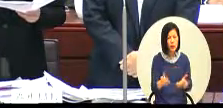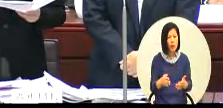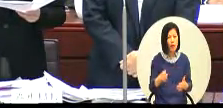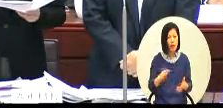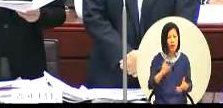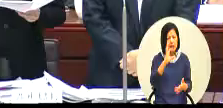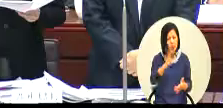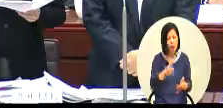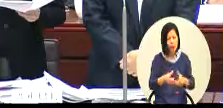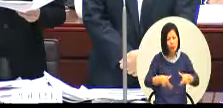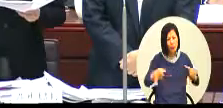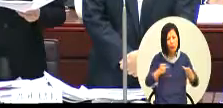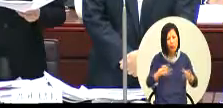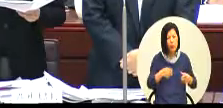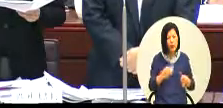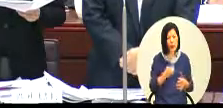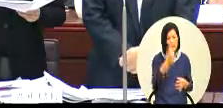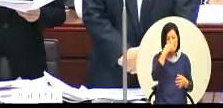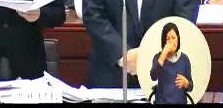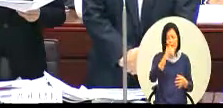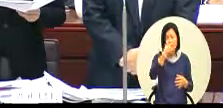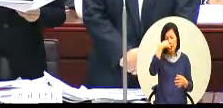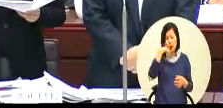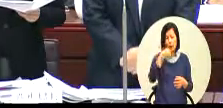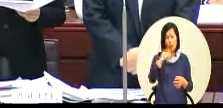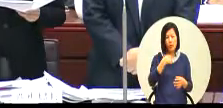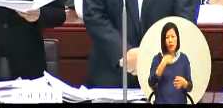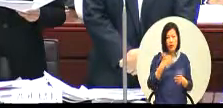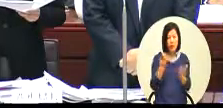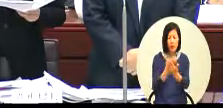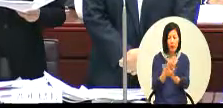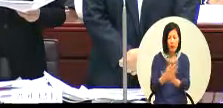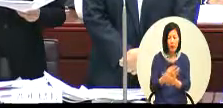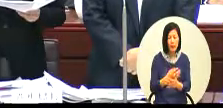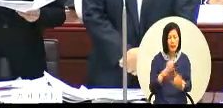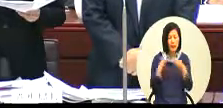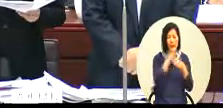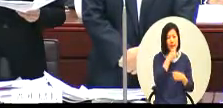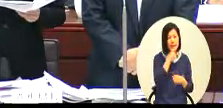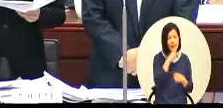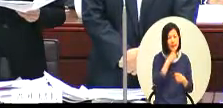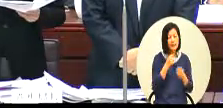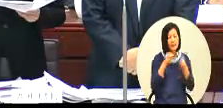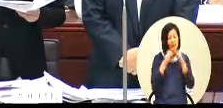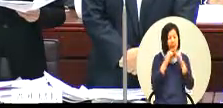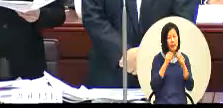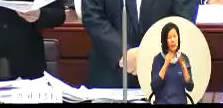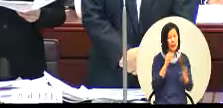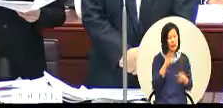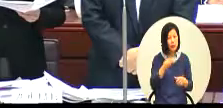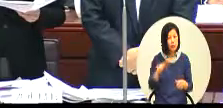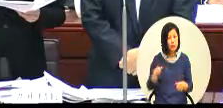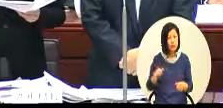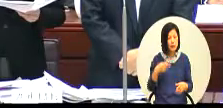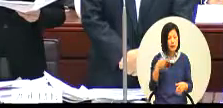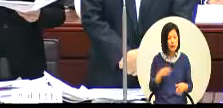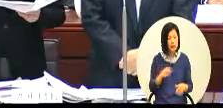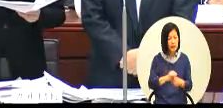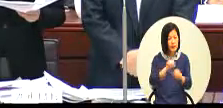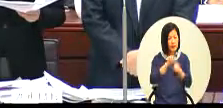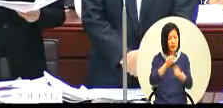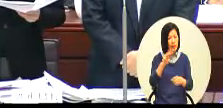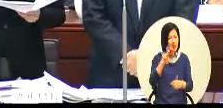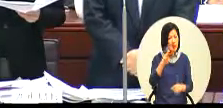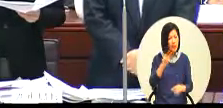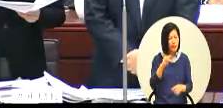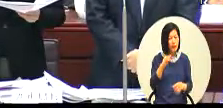布啦，或是换鼻胃管、导尿管的，那再加上去他包括一些营养品的话，的确是有需要到可能将近30000块